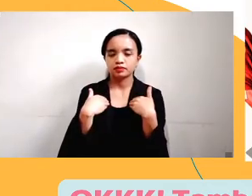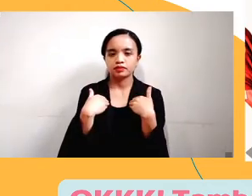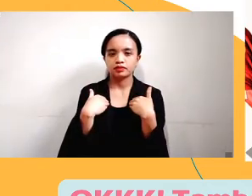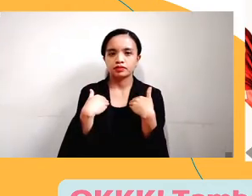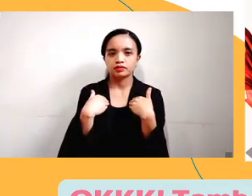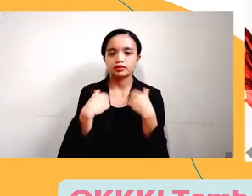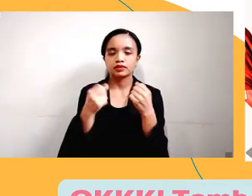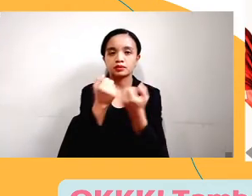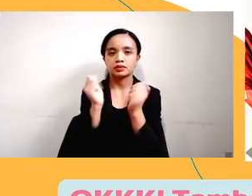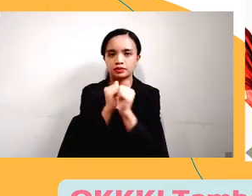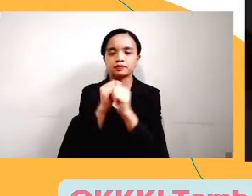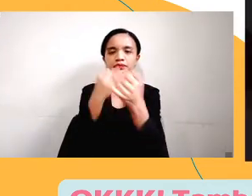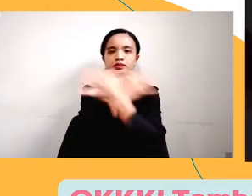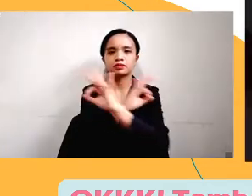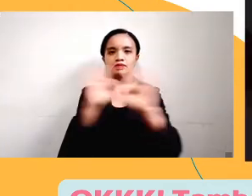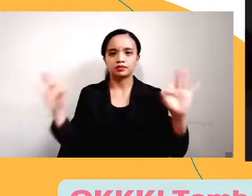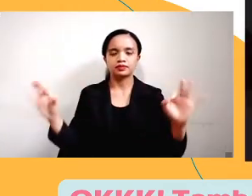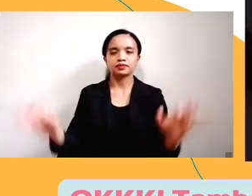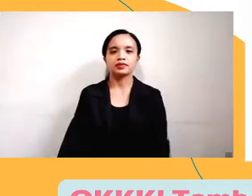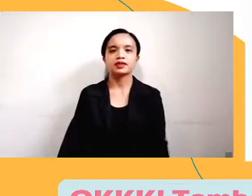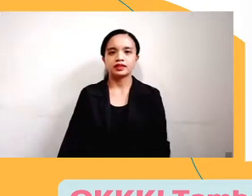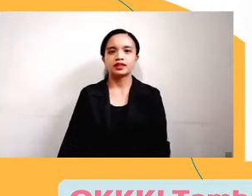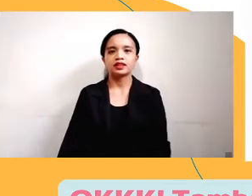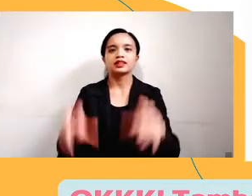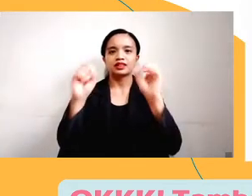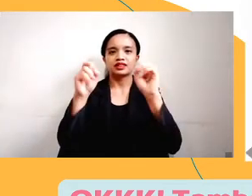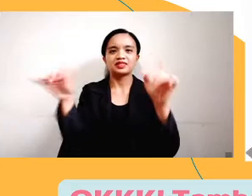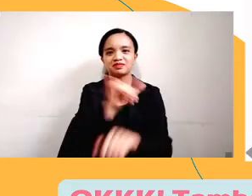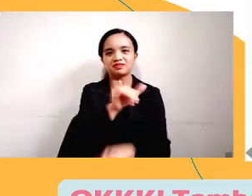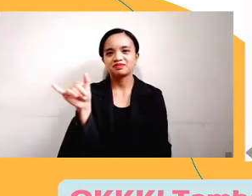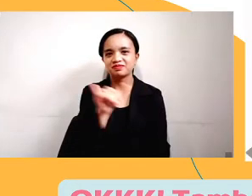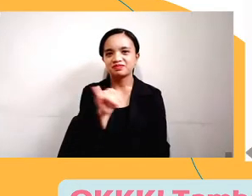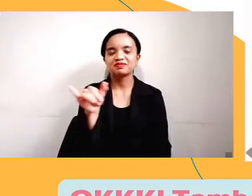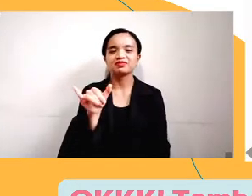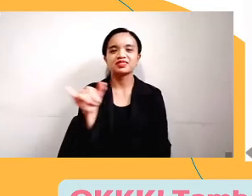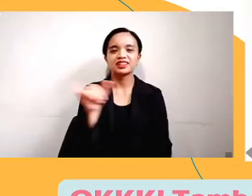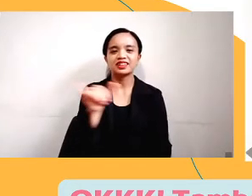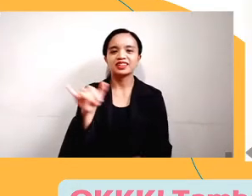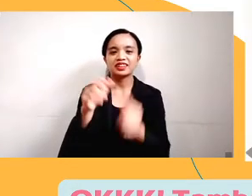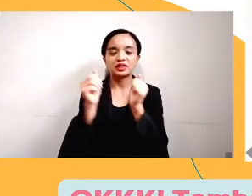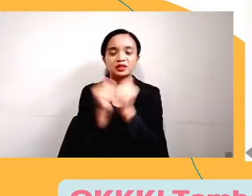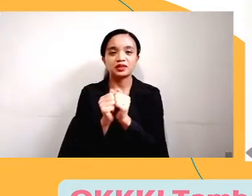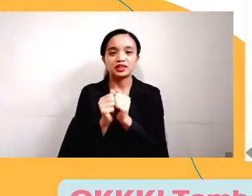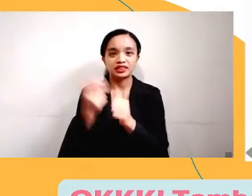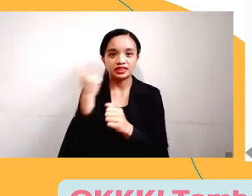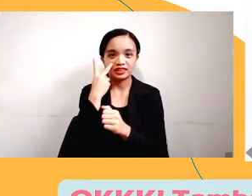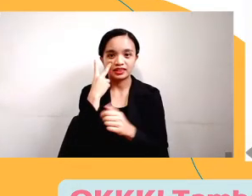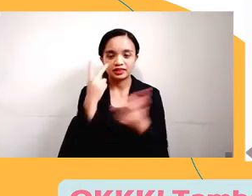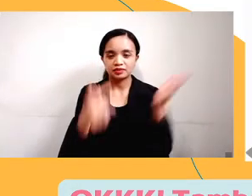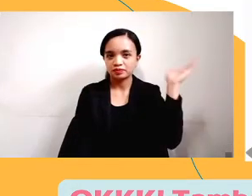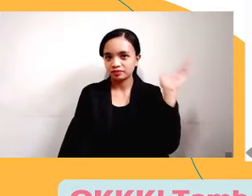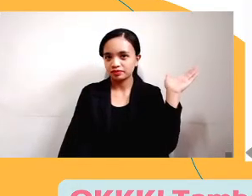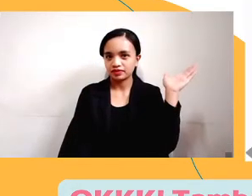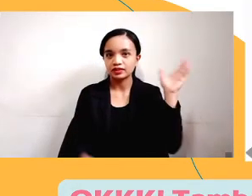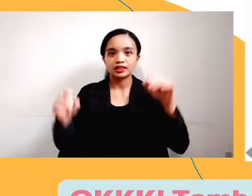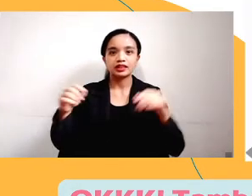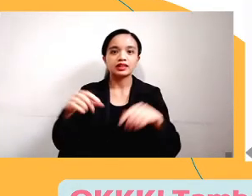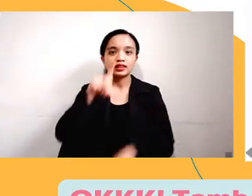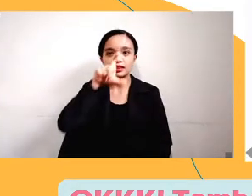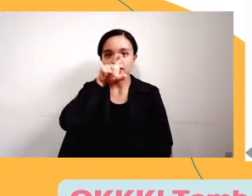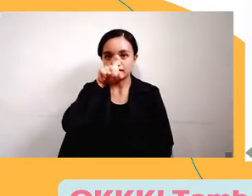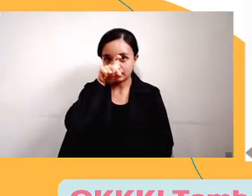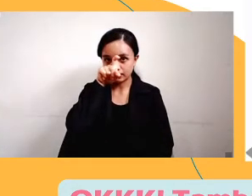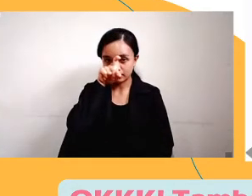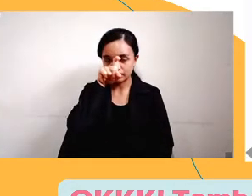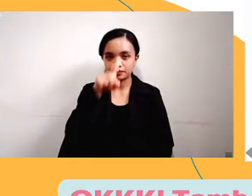malaya ka. No? Tulad ng isang ibo na ito, ng agila, na